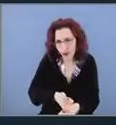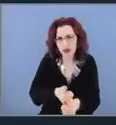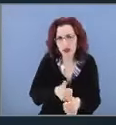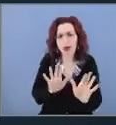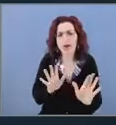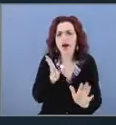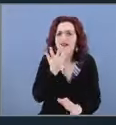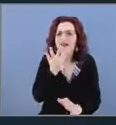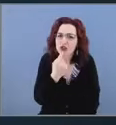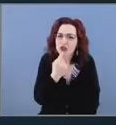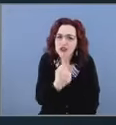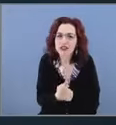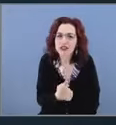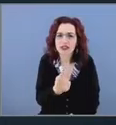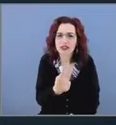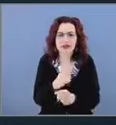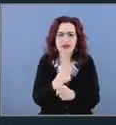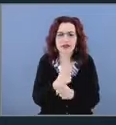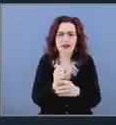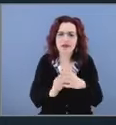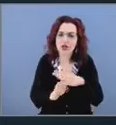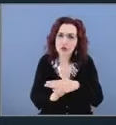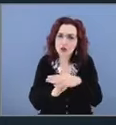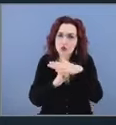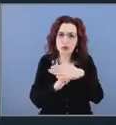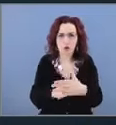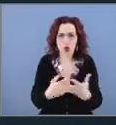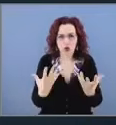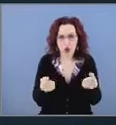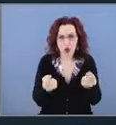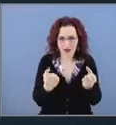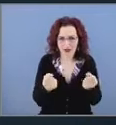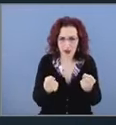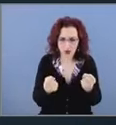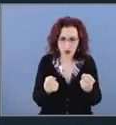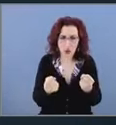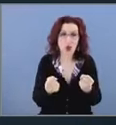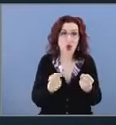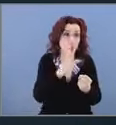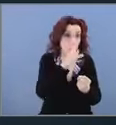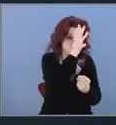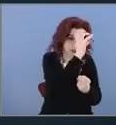concreto al raccordo tra l'università e queste scuole per arricchire